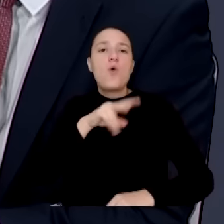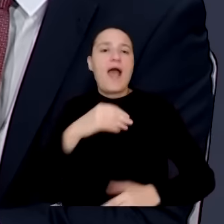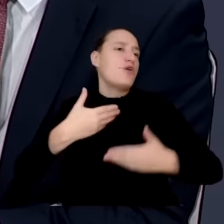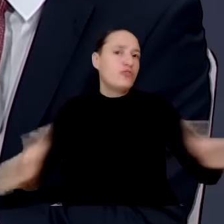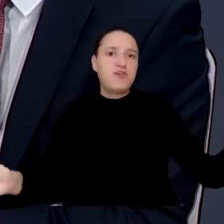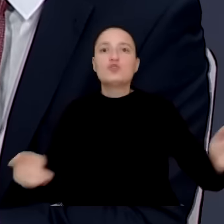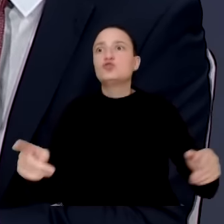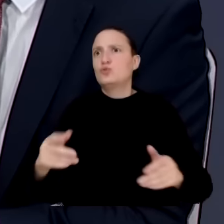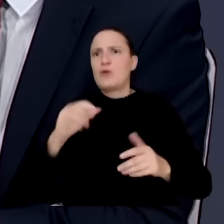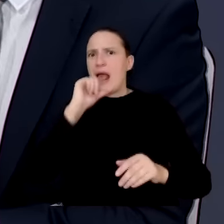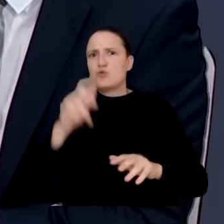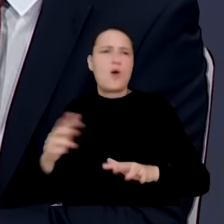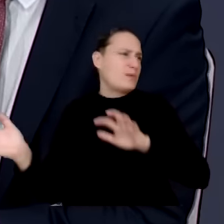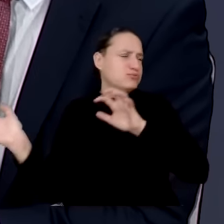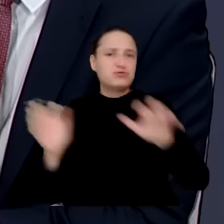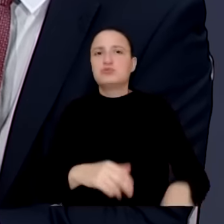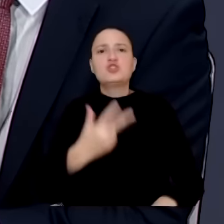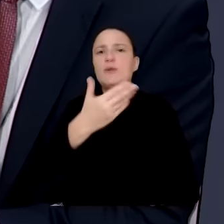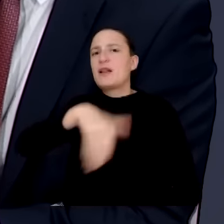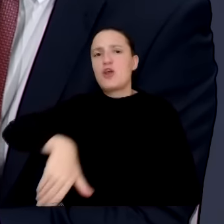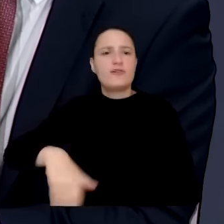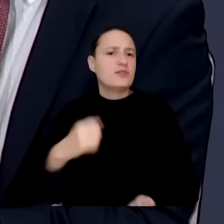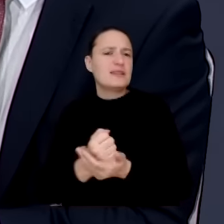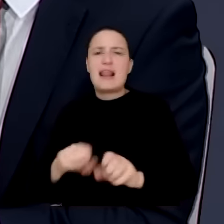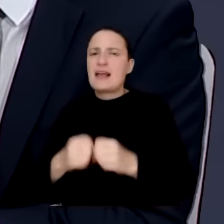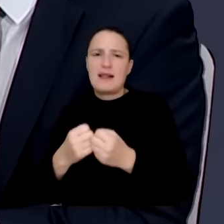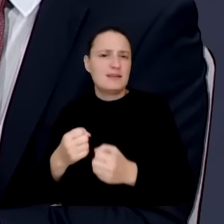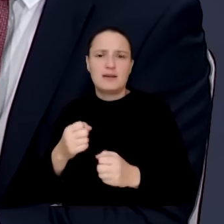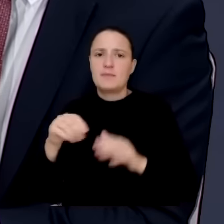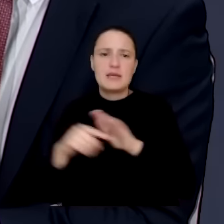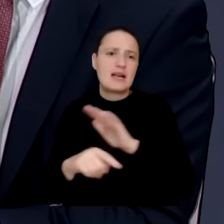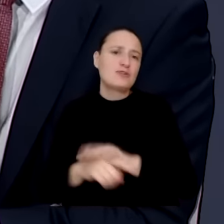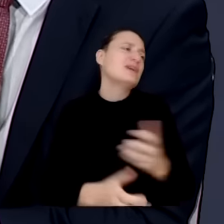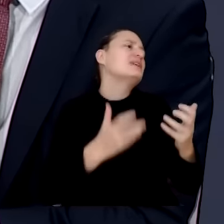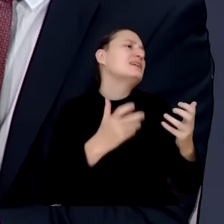Europy co najmniej 3 miliony nielegalnych migrantów miliony i to